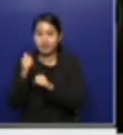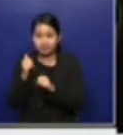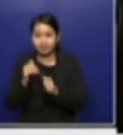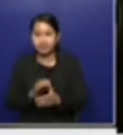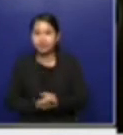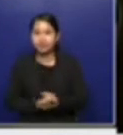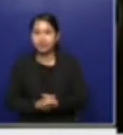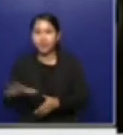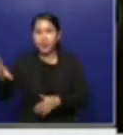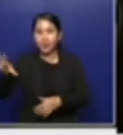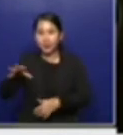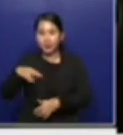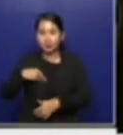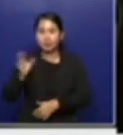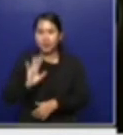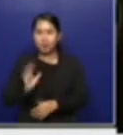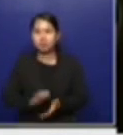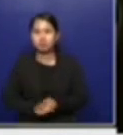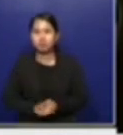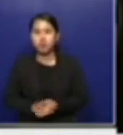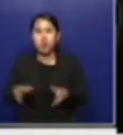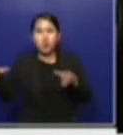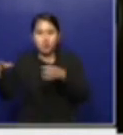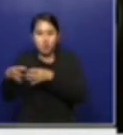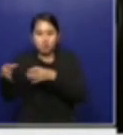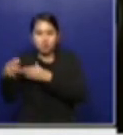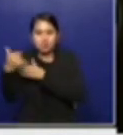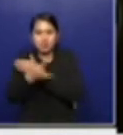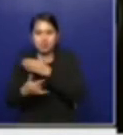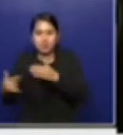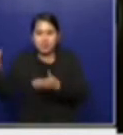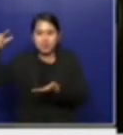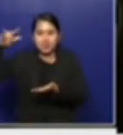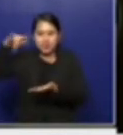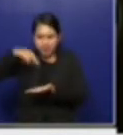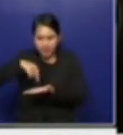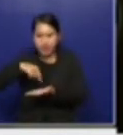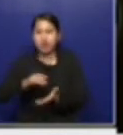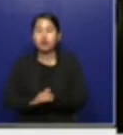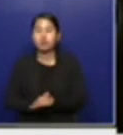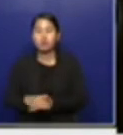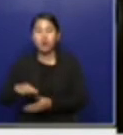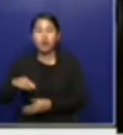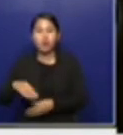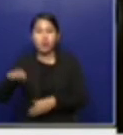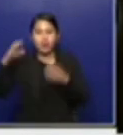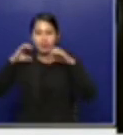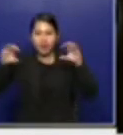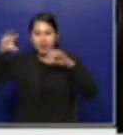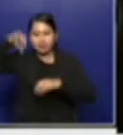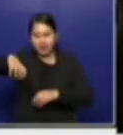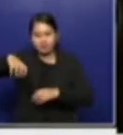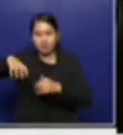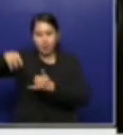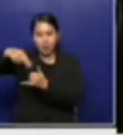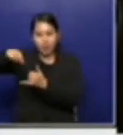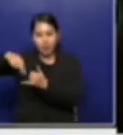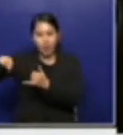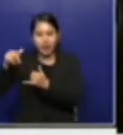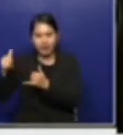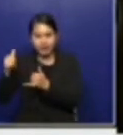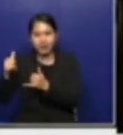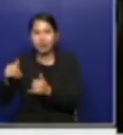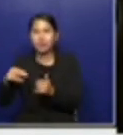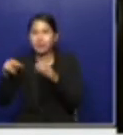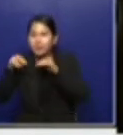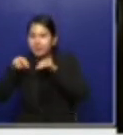ลว่าพวกที่เดินทางเข้ามานั้นเราต้องดูแลสเตตการันตีอย่างดีอย่าให้หลุดรอดมาไม่งั้นเป็นเรื่อง